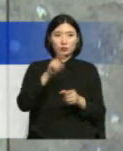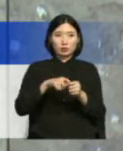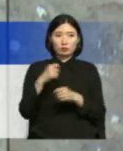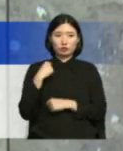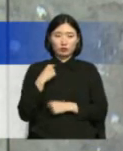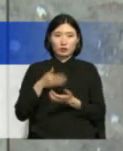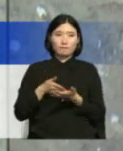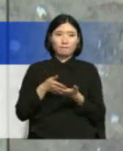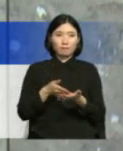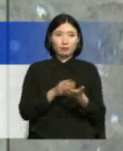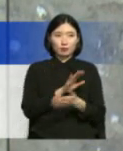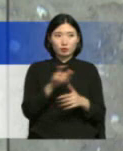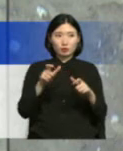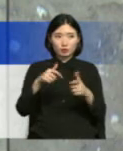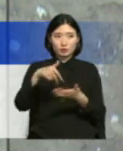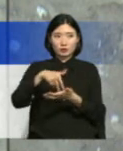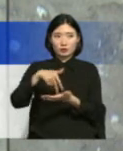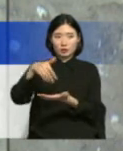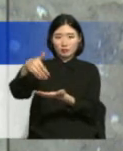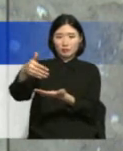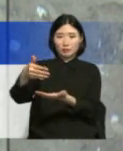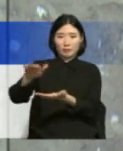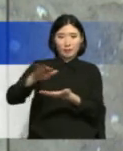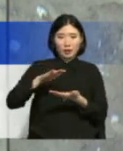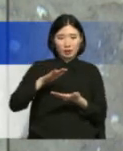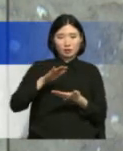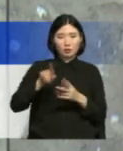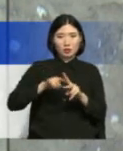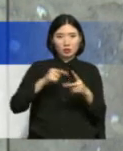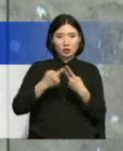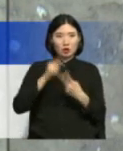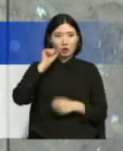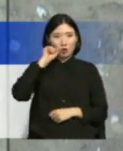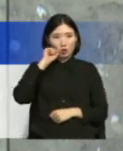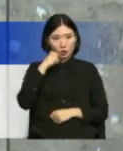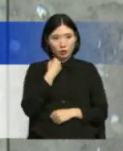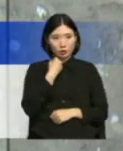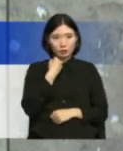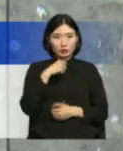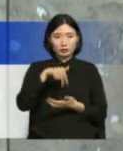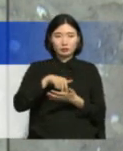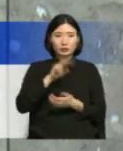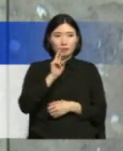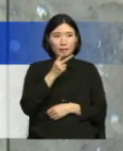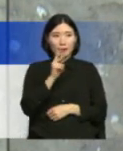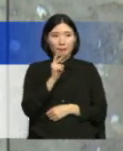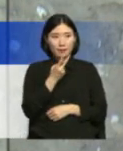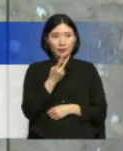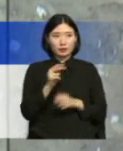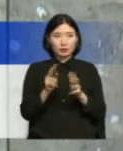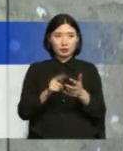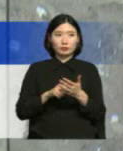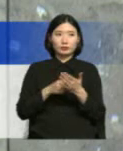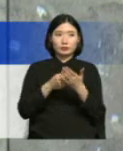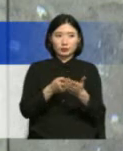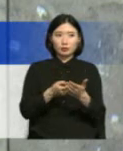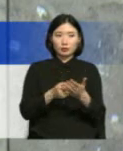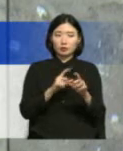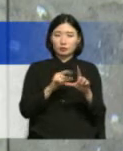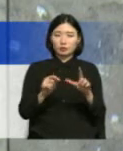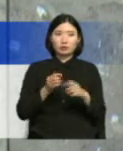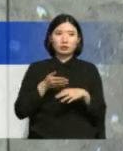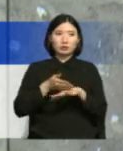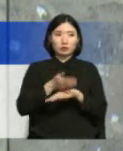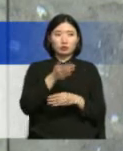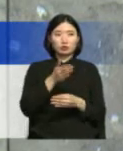등 우리 구 입장에서 받아들이기 어렵고 납득할 수 없는 입장 번복으로 사업 추진이 일부